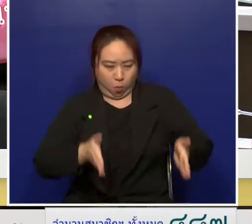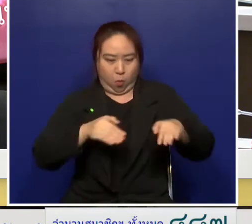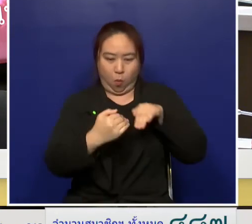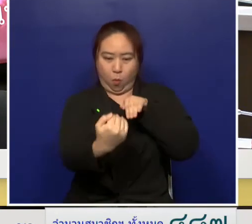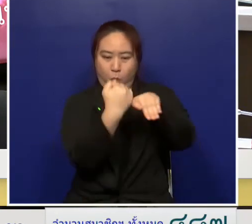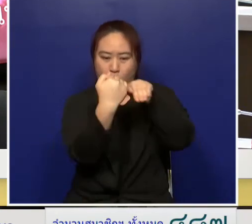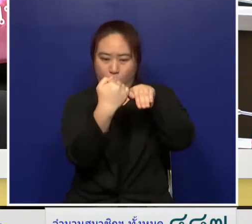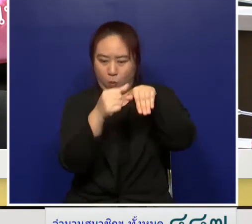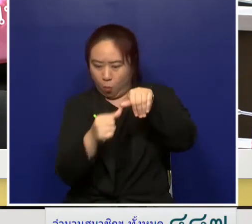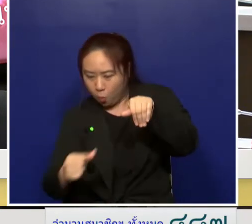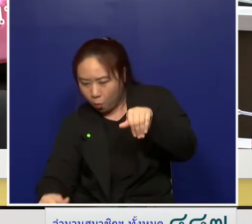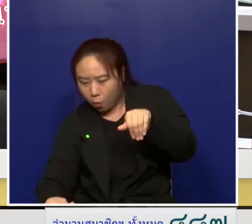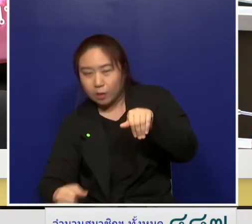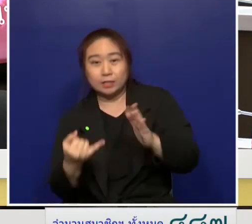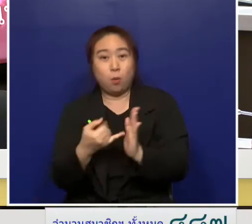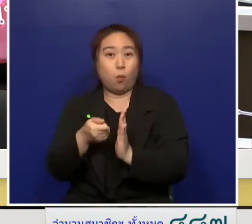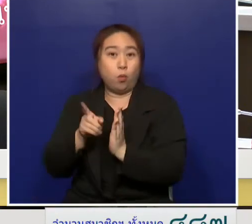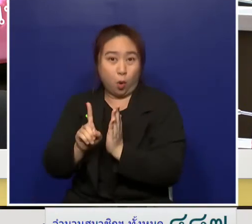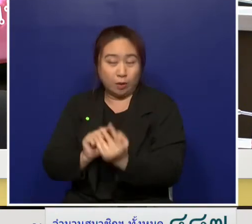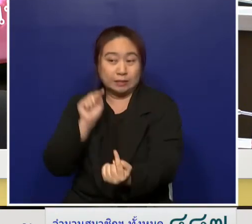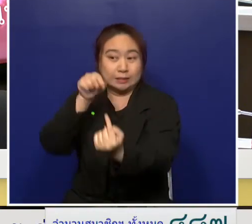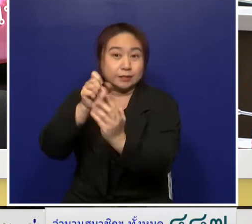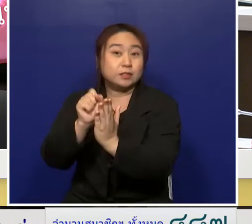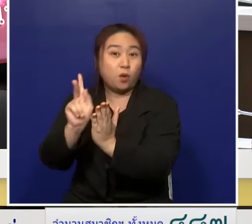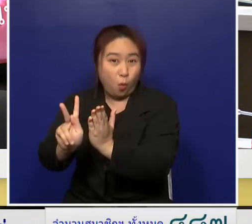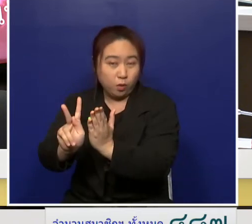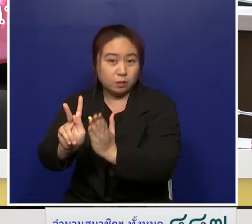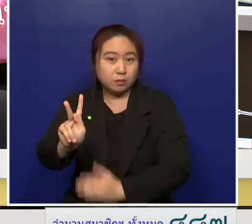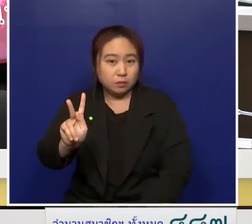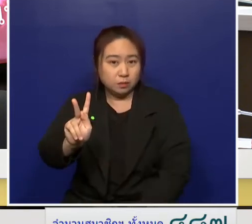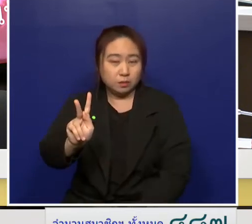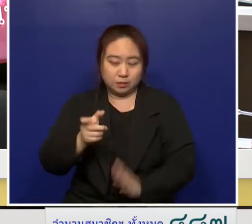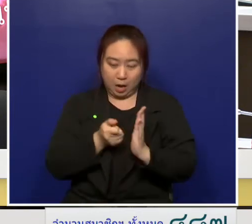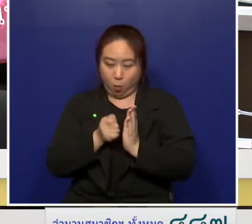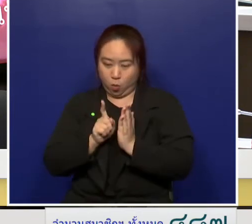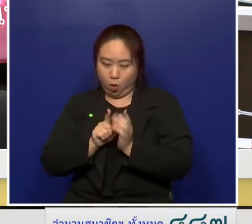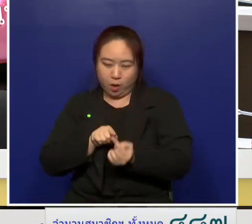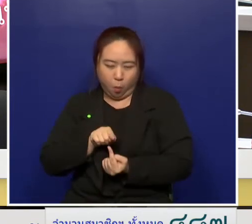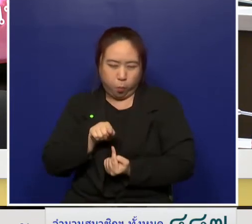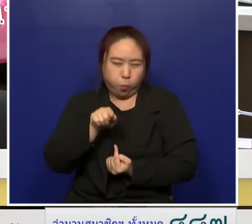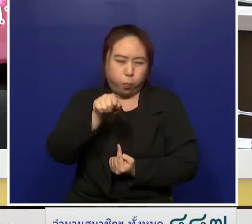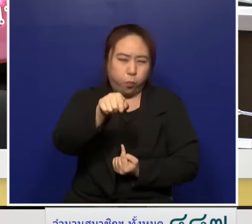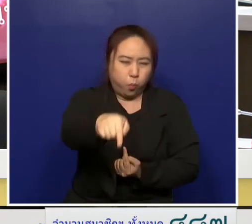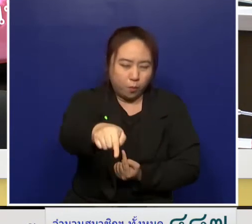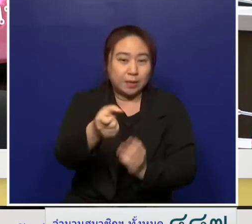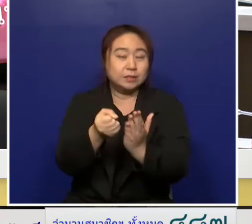ตั้งแต่อุดอนภานีขอคว